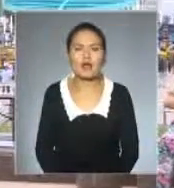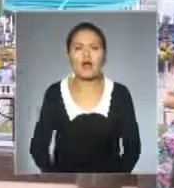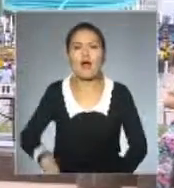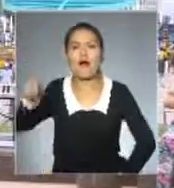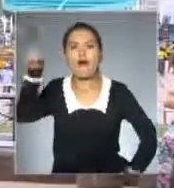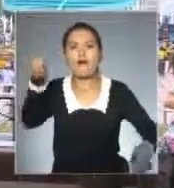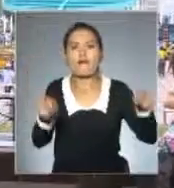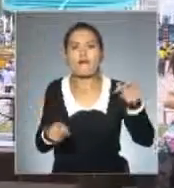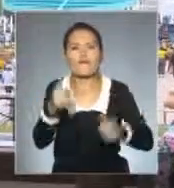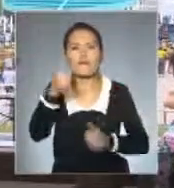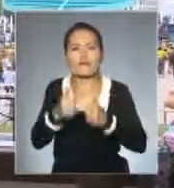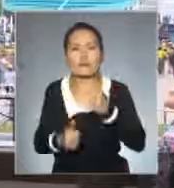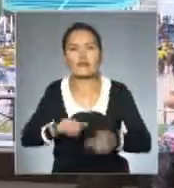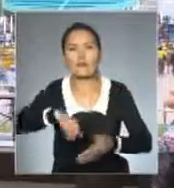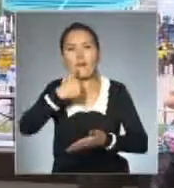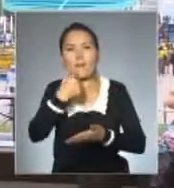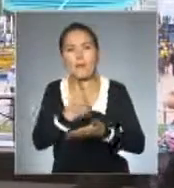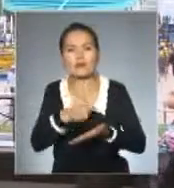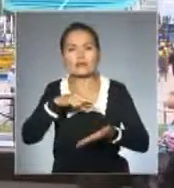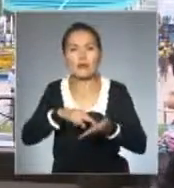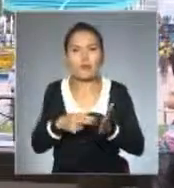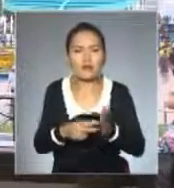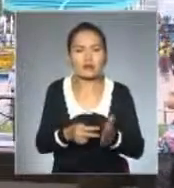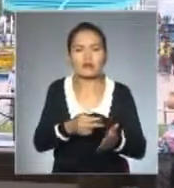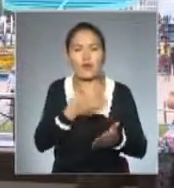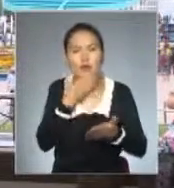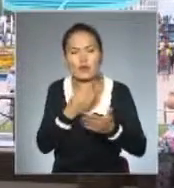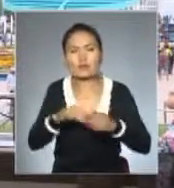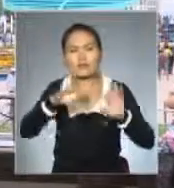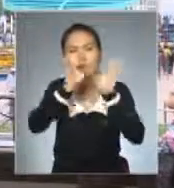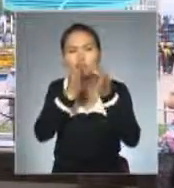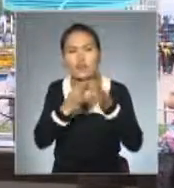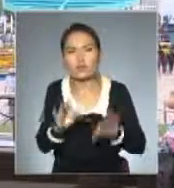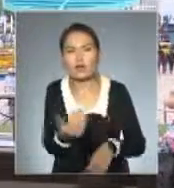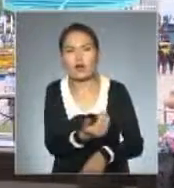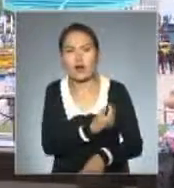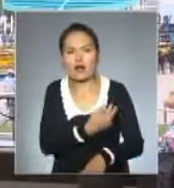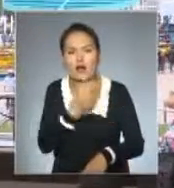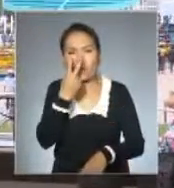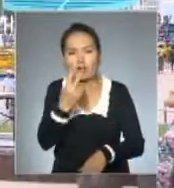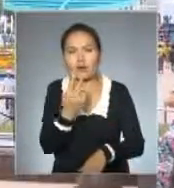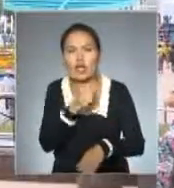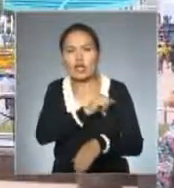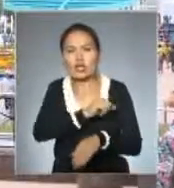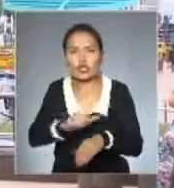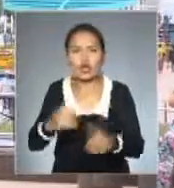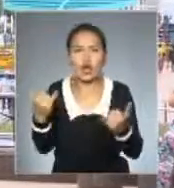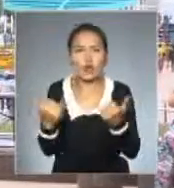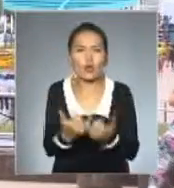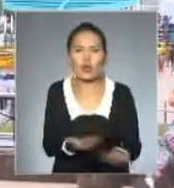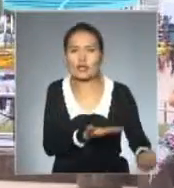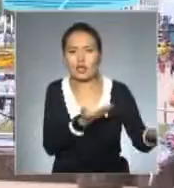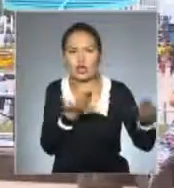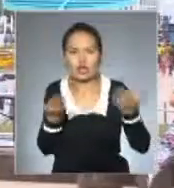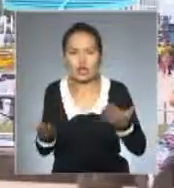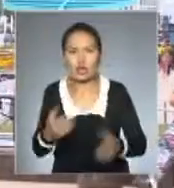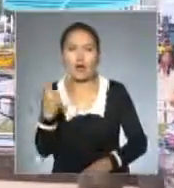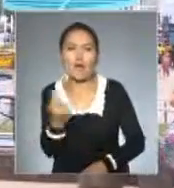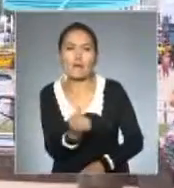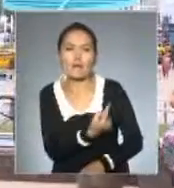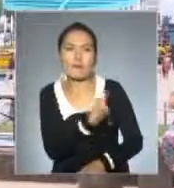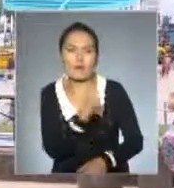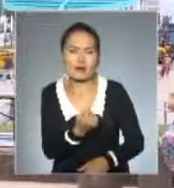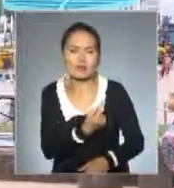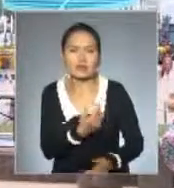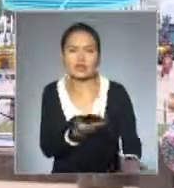Фестивальдің басты мақсаты халықты өнерге баулу. Сол үшін біз мұнда шетелден дарынды адамдарды шақырдық. Олар елімізге біраз уақыт бойы дайындаған